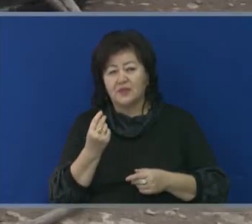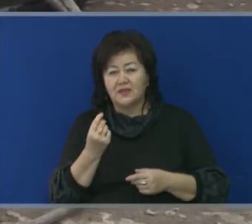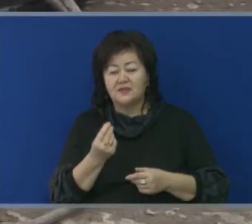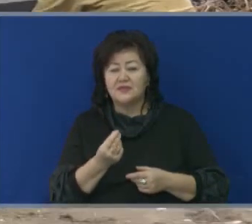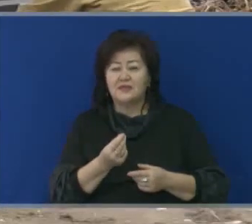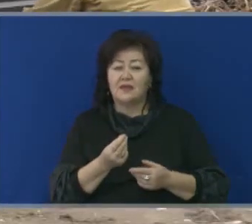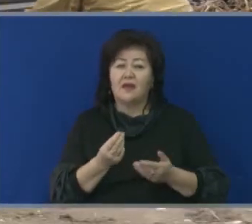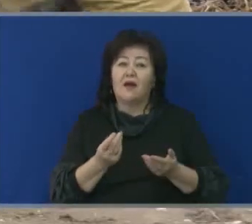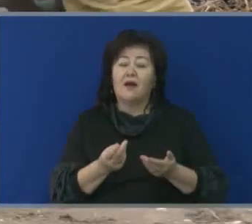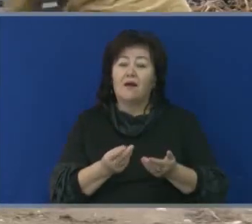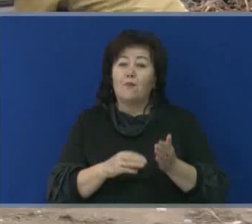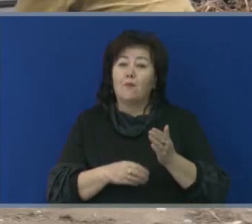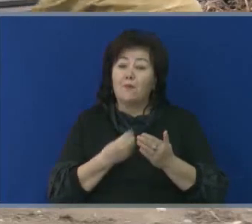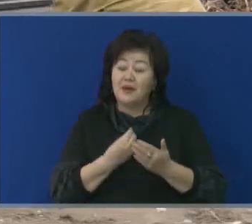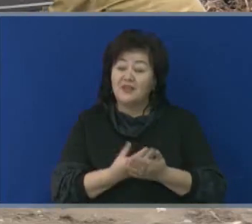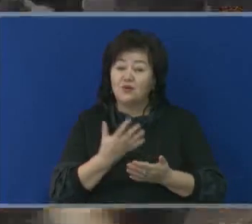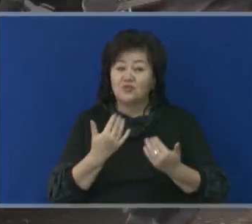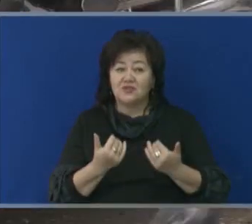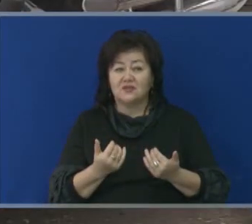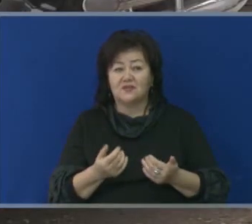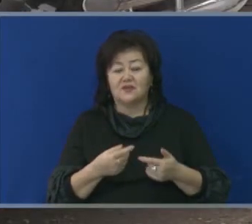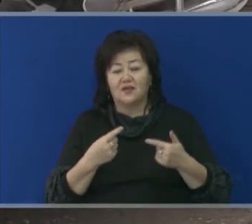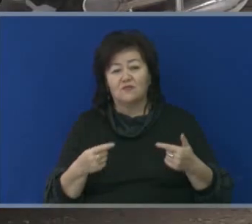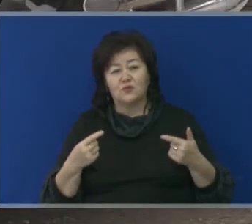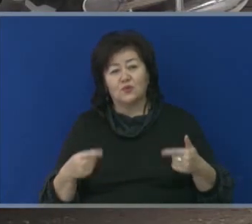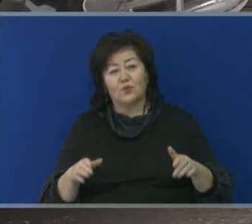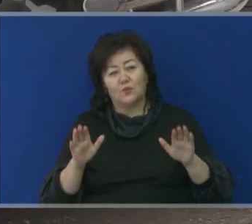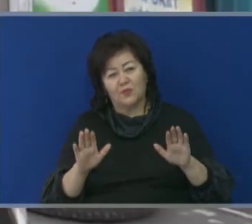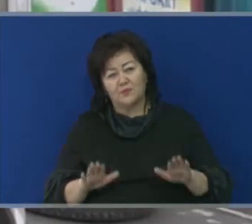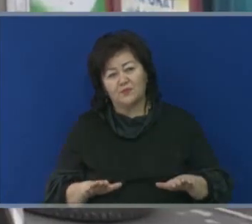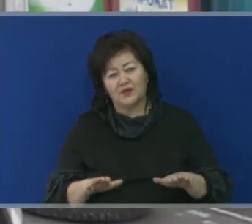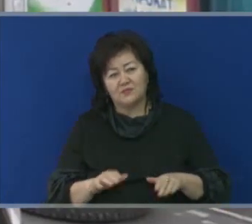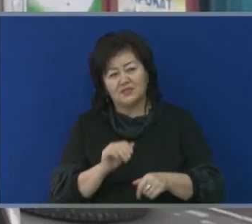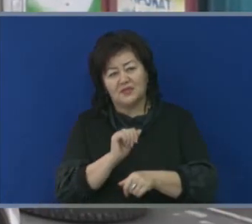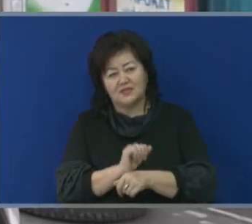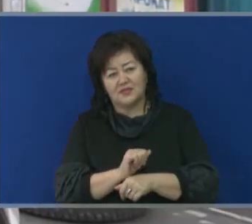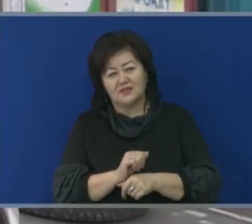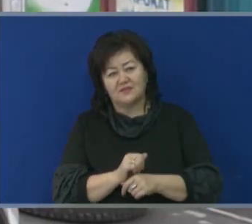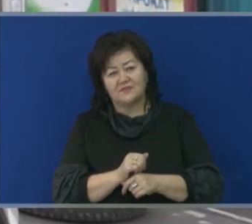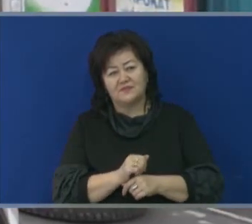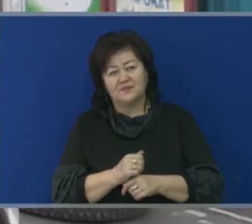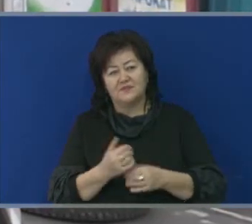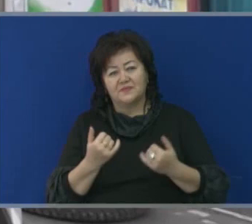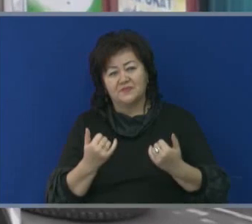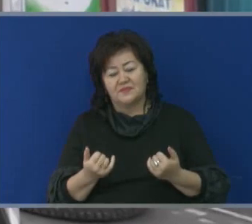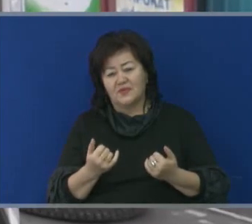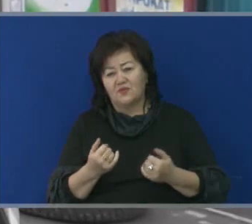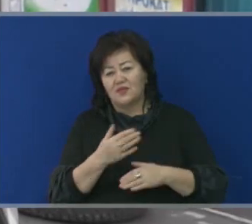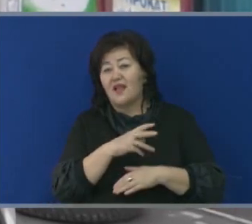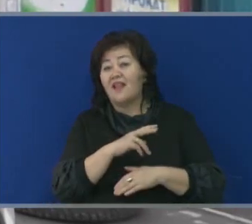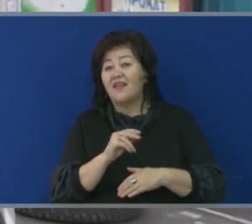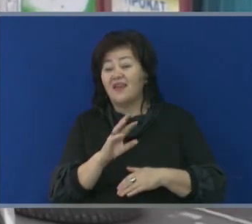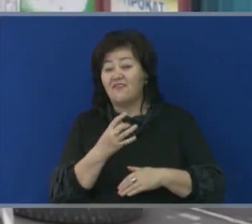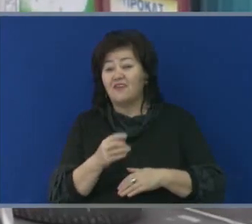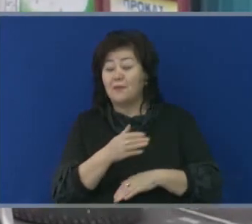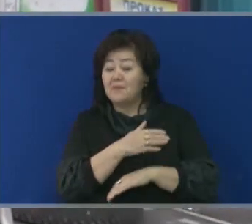везде разные. Если в одном месте они остались прежними, то в другом чуть повысились. Ажиотаж везде, вот мы сегодня на левом берегу были, в